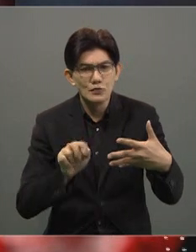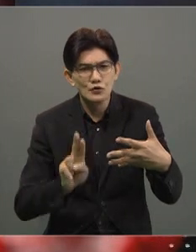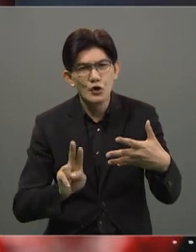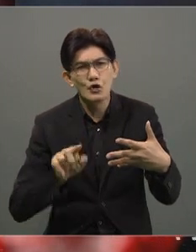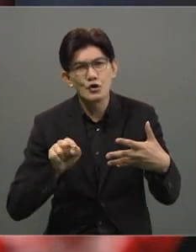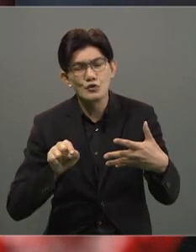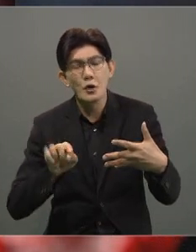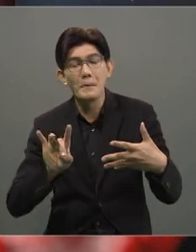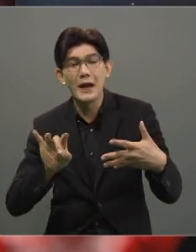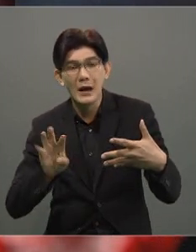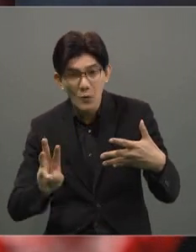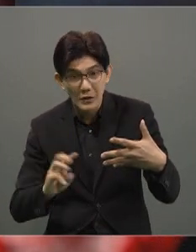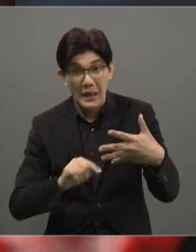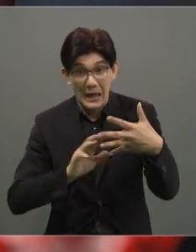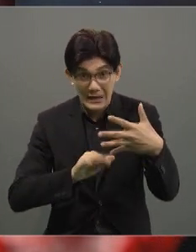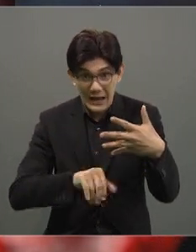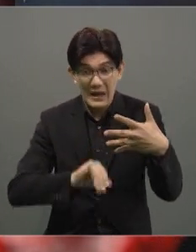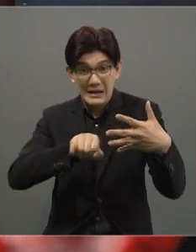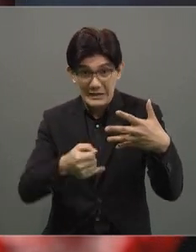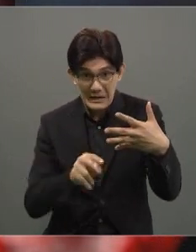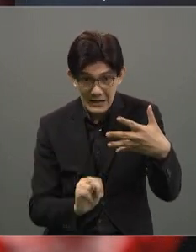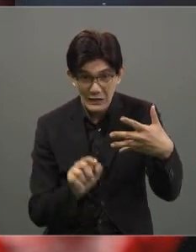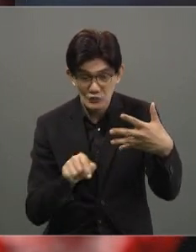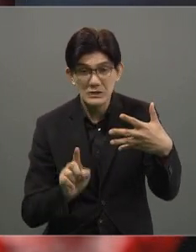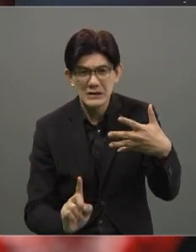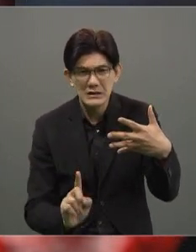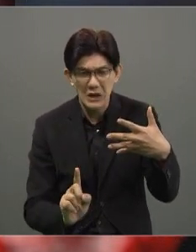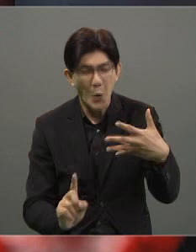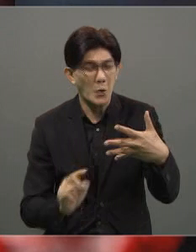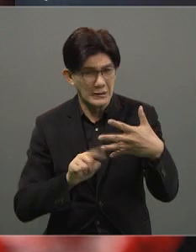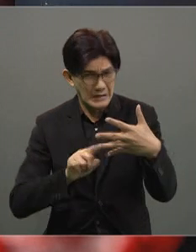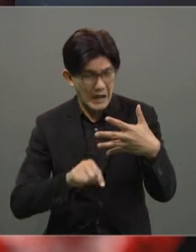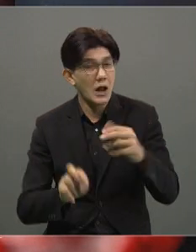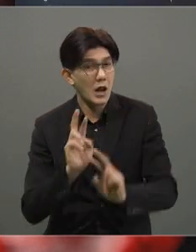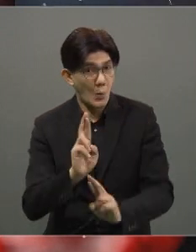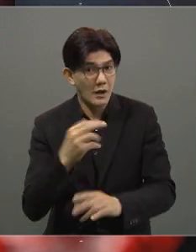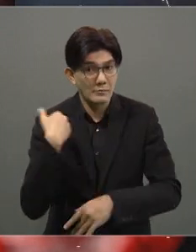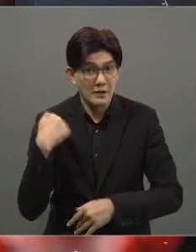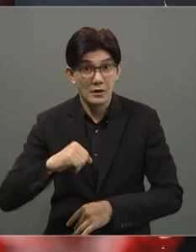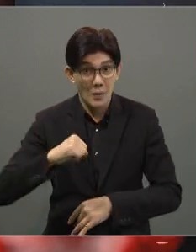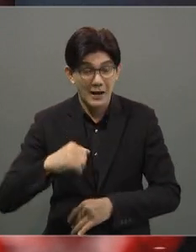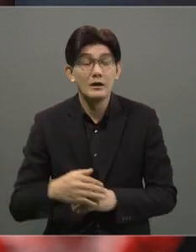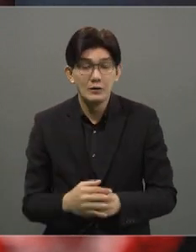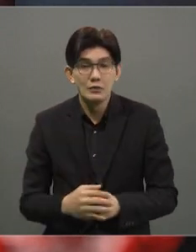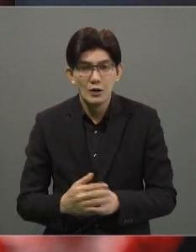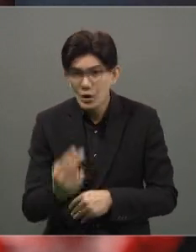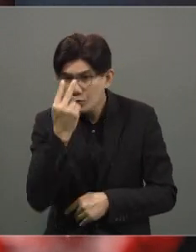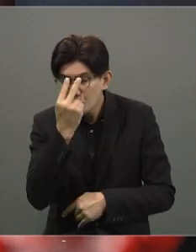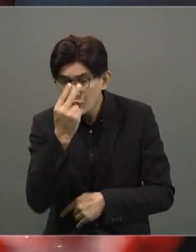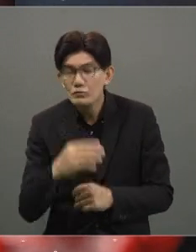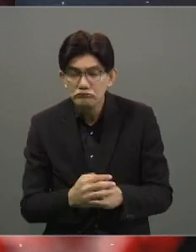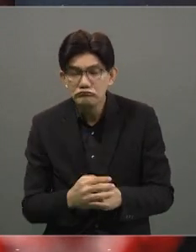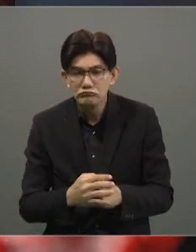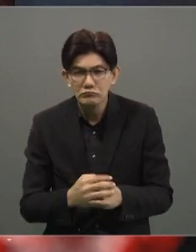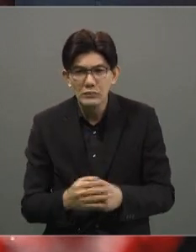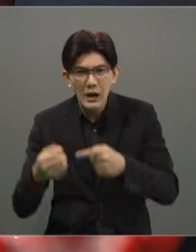ถึงกันก็คือ jn 1นะอันนี้เป็นกลุ่มสายพันธุ์ที่ต้องเฝ้าระวังแล้วก็จะมีอีกกลุ่มนึงเรียกว่าสายพันธุ์ที่ต้องจับตามองกลุ่มนี้